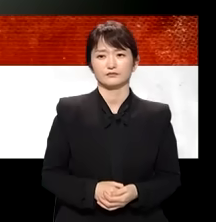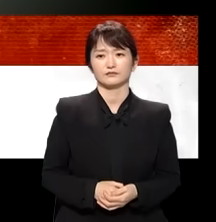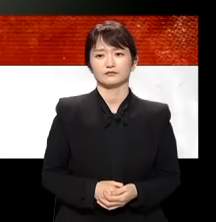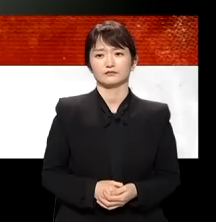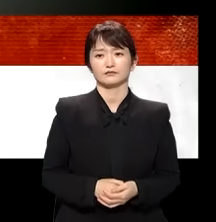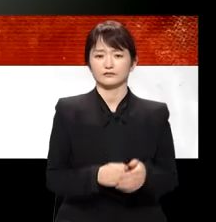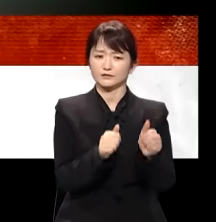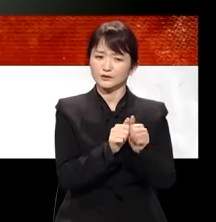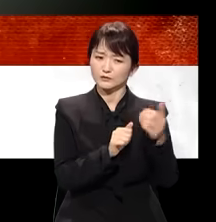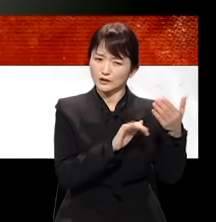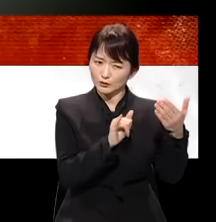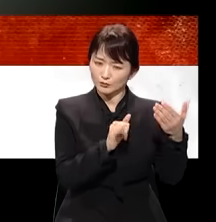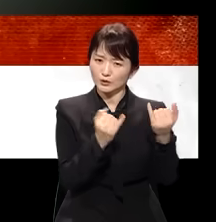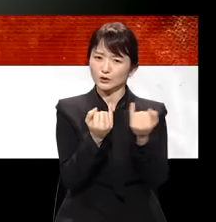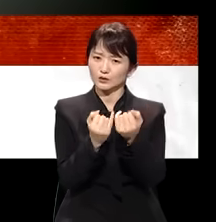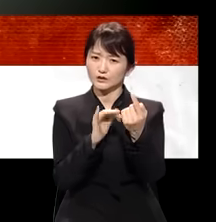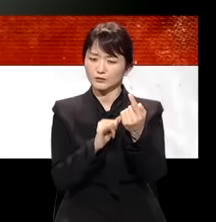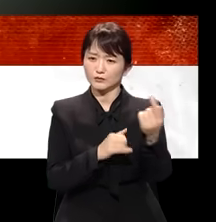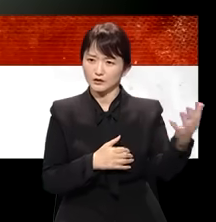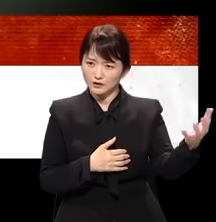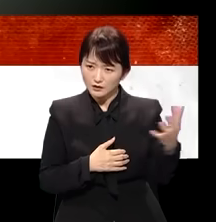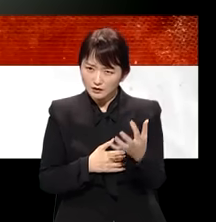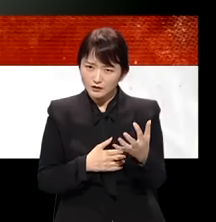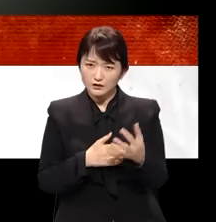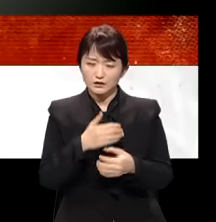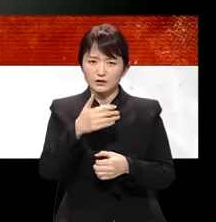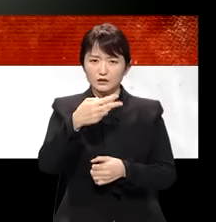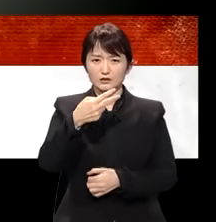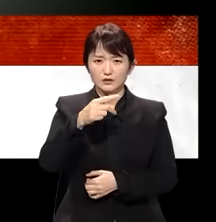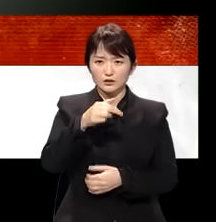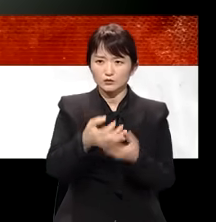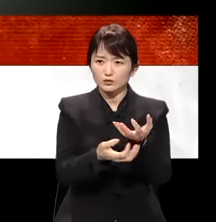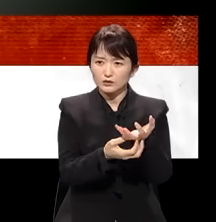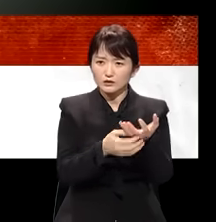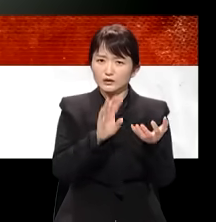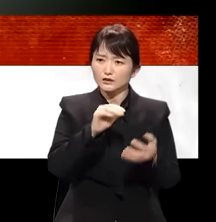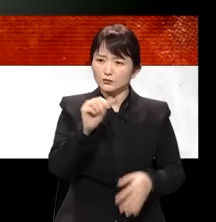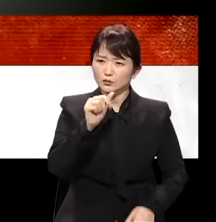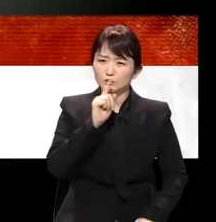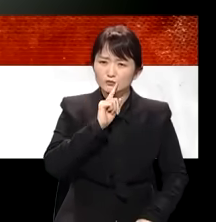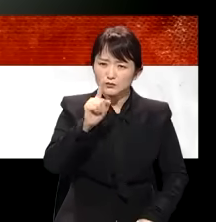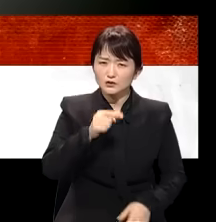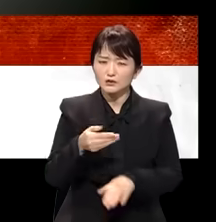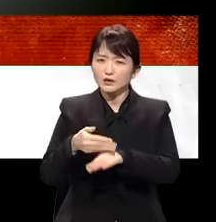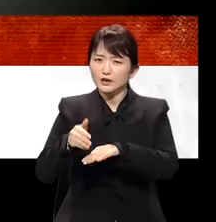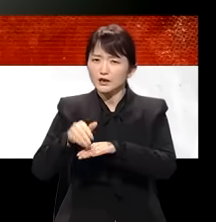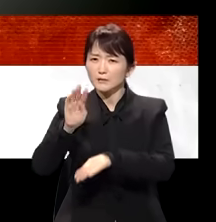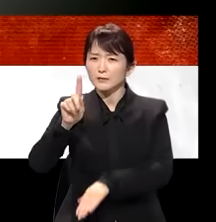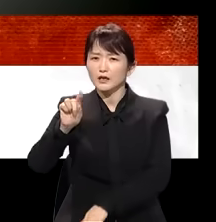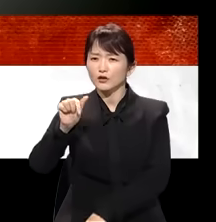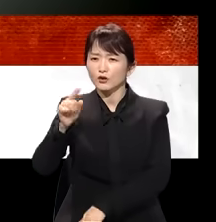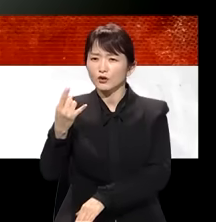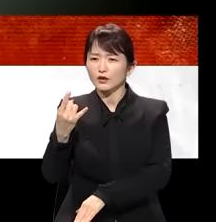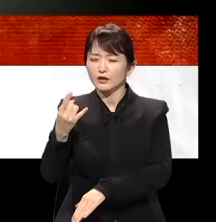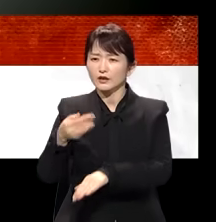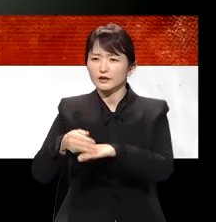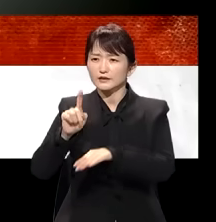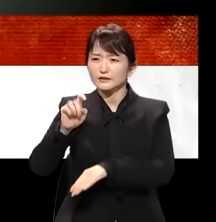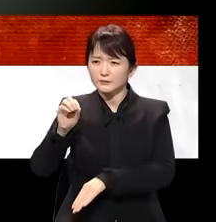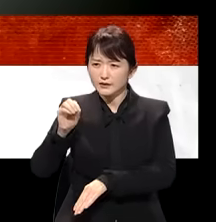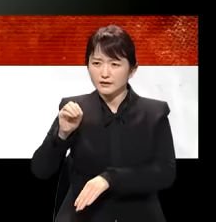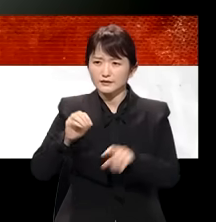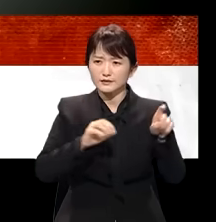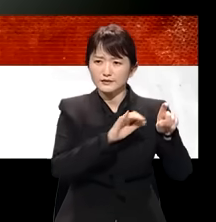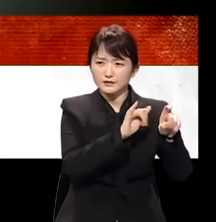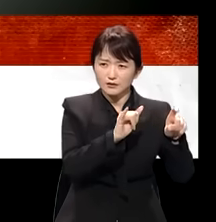남자 여자 여자 하나 와가지고 대구창 4만 5천원짜리 하나하고 방어에 10만 원짜리 시켰어요 명에서 10만 원